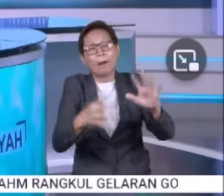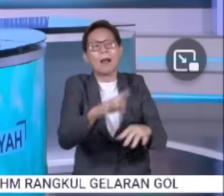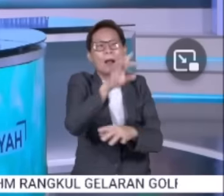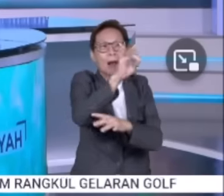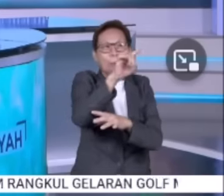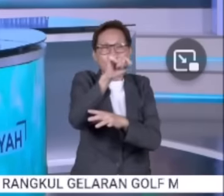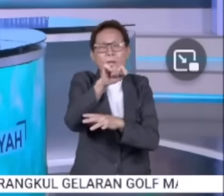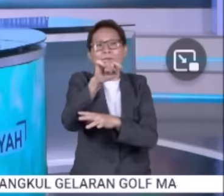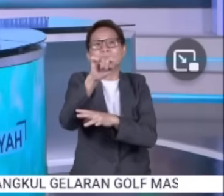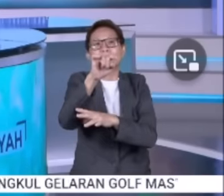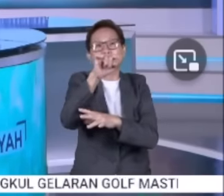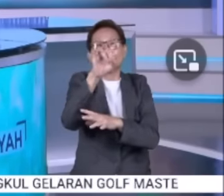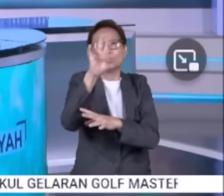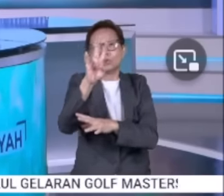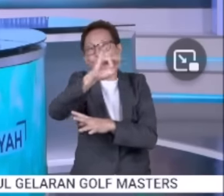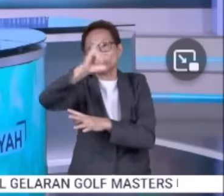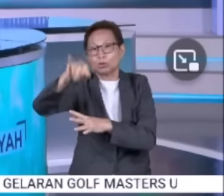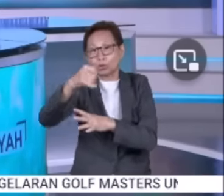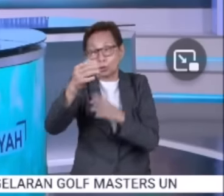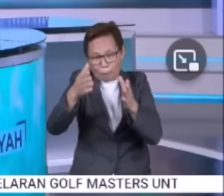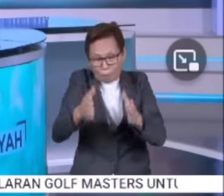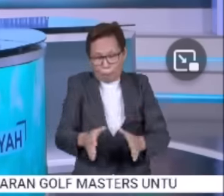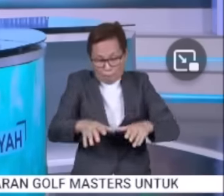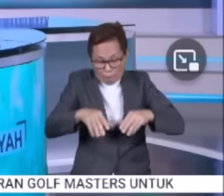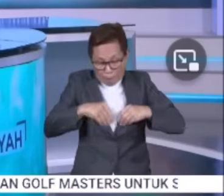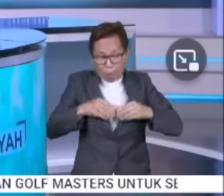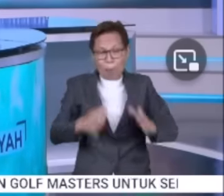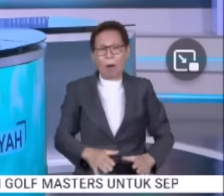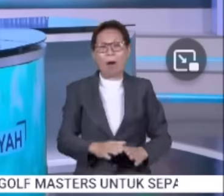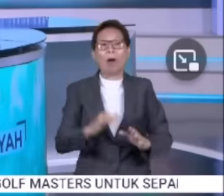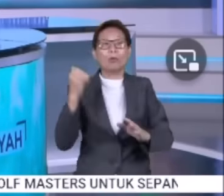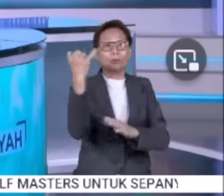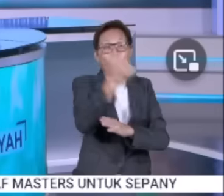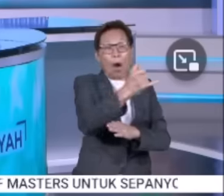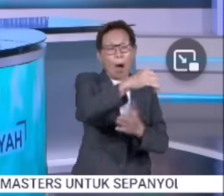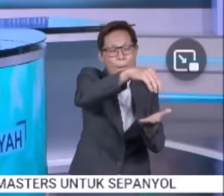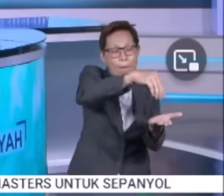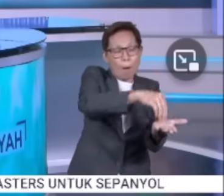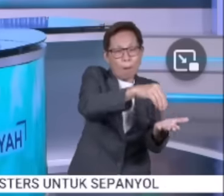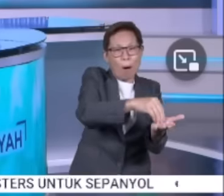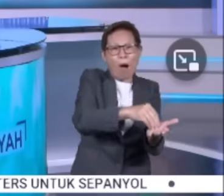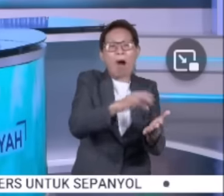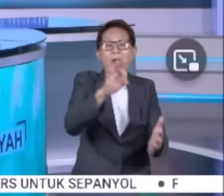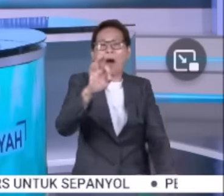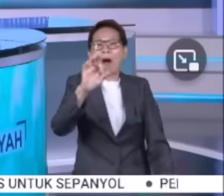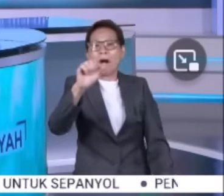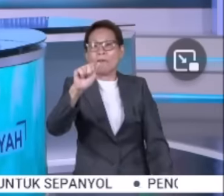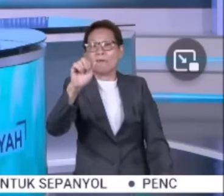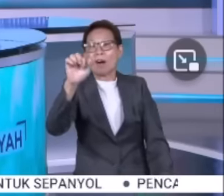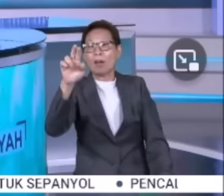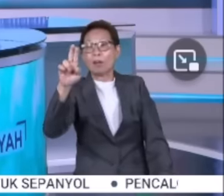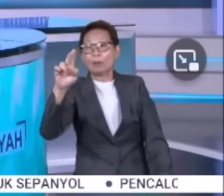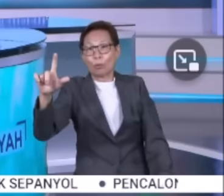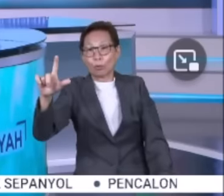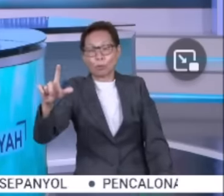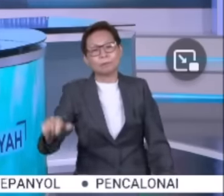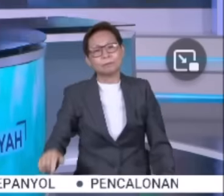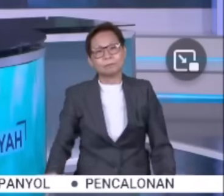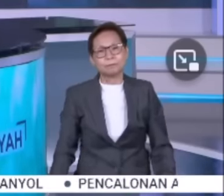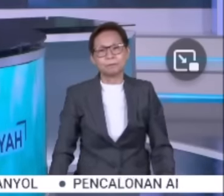8.7 juta penerima. Untuk perincian di lokasi, langsung bersama Fairuz Rizwan Badarudin. Fairuz.